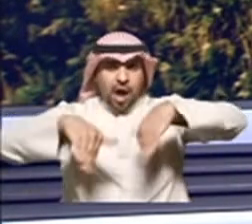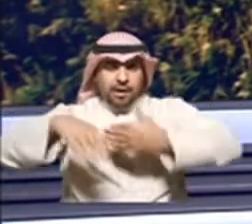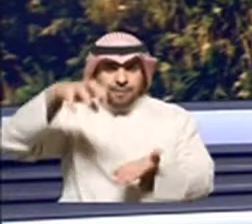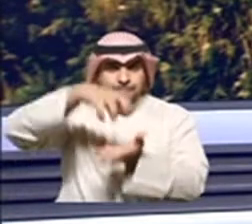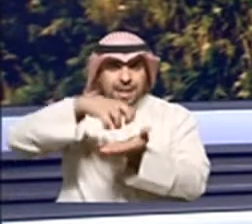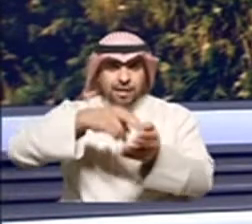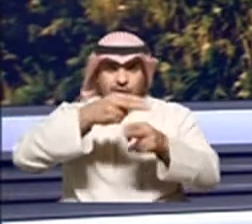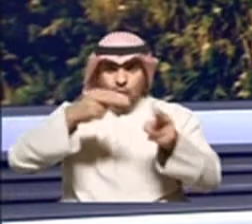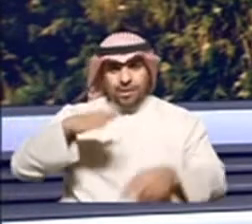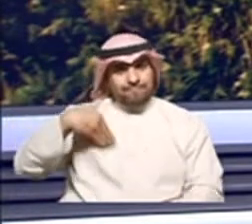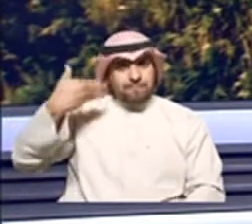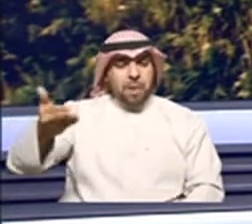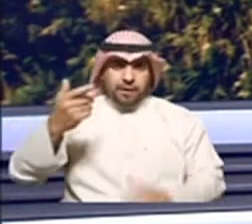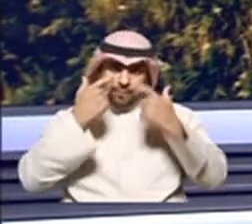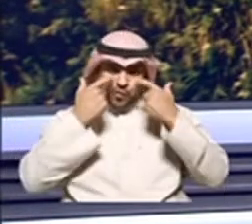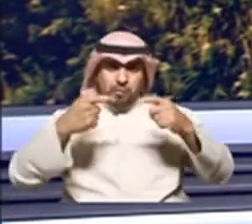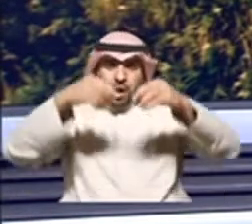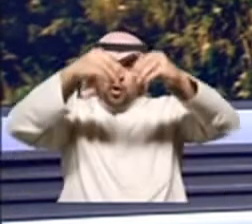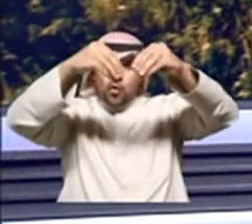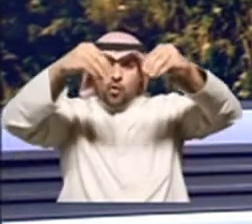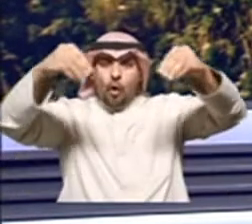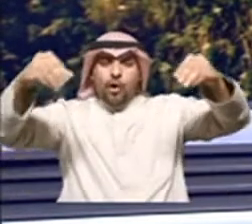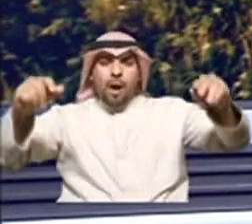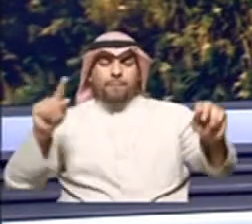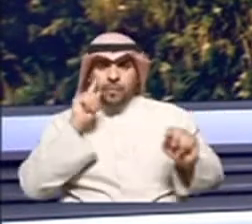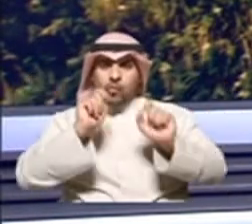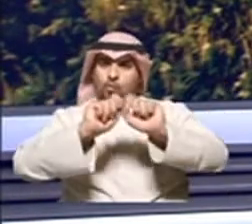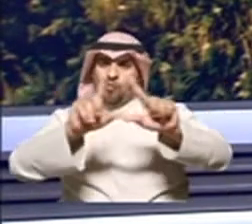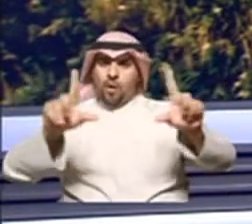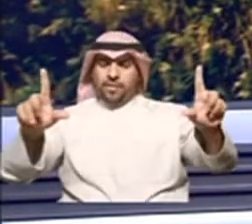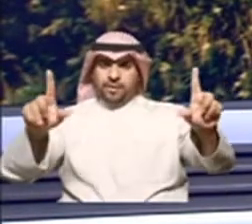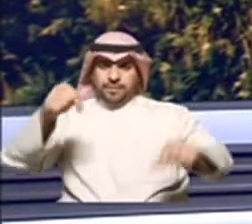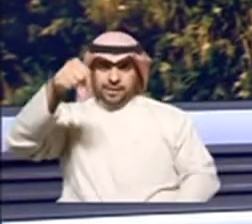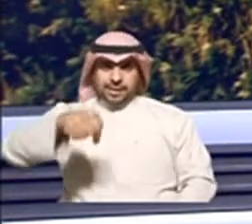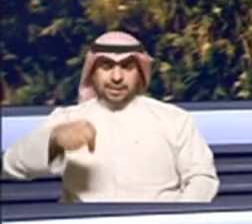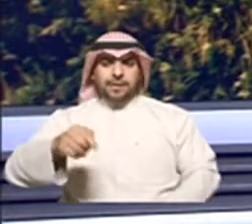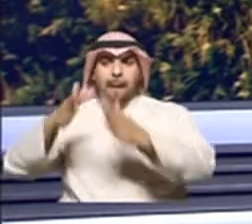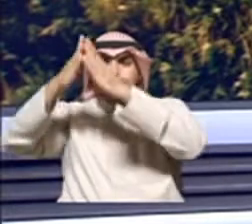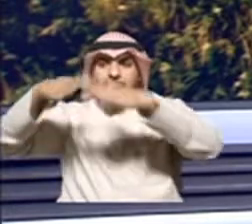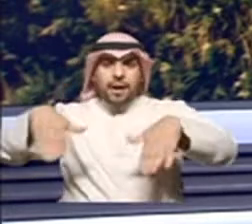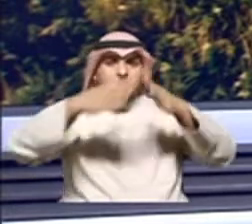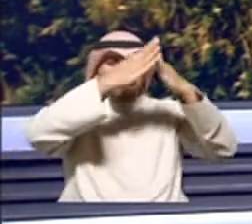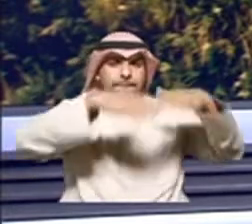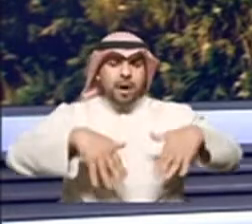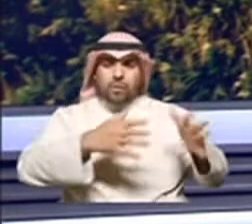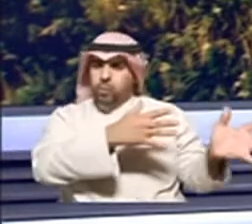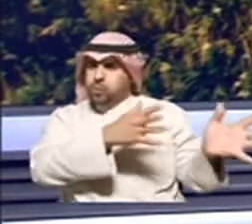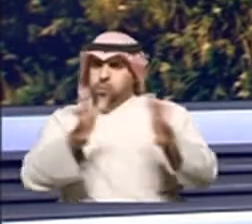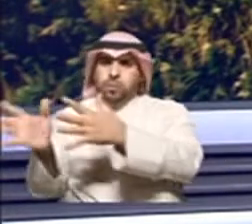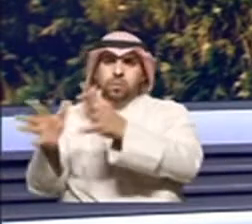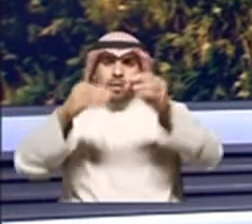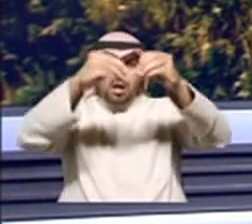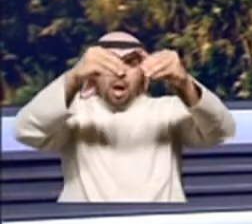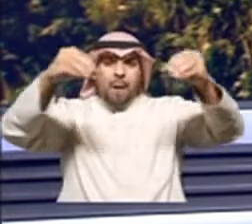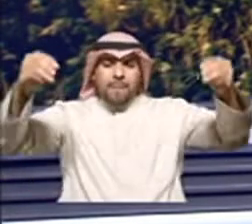فرص الغبار راح تكون واردة، وتراجع الرؤية الأفقية خاصة في المناطق الصحراوية والمكشوفة راح يكون وارد، فرص لأمطار خفيفة متفرقة على